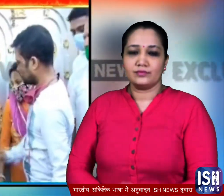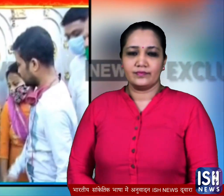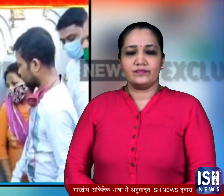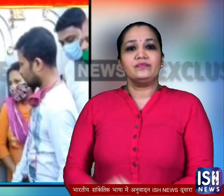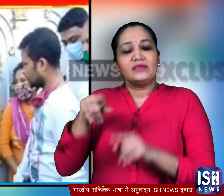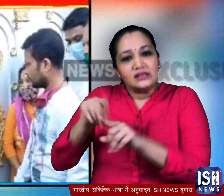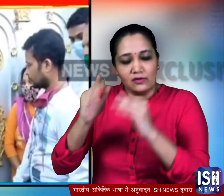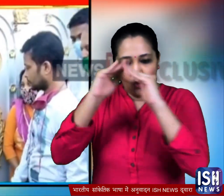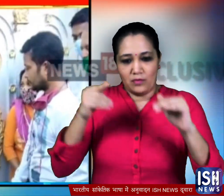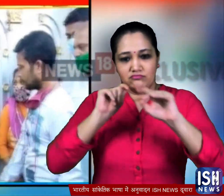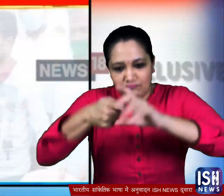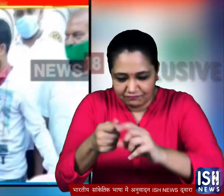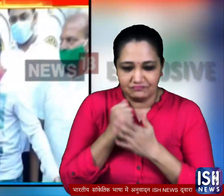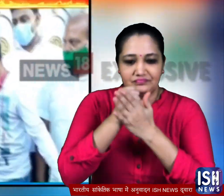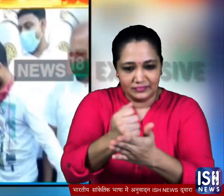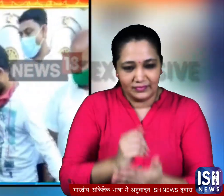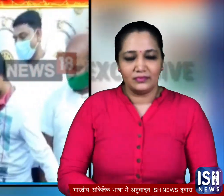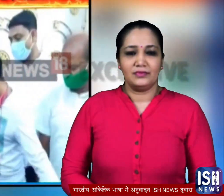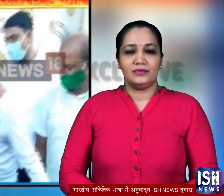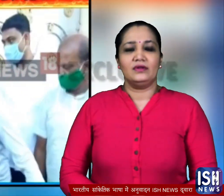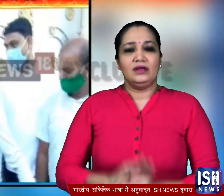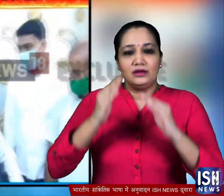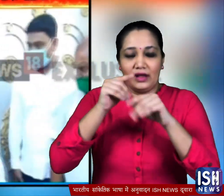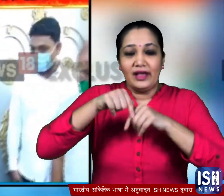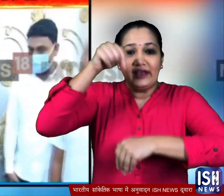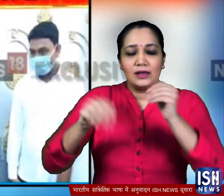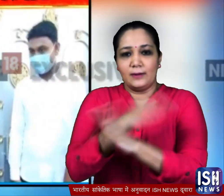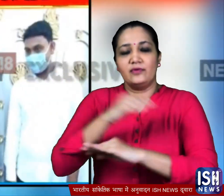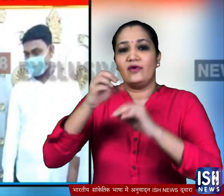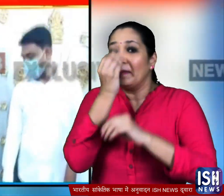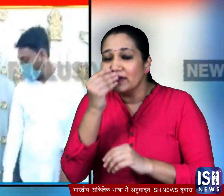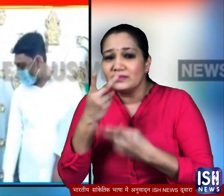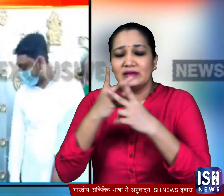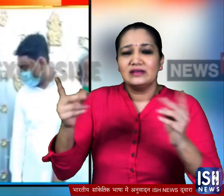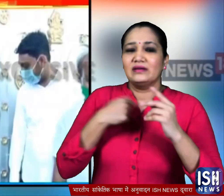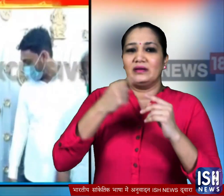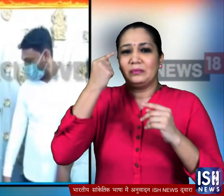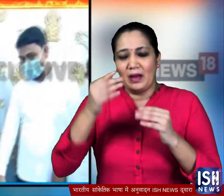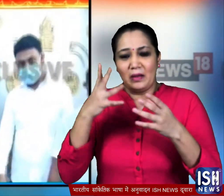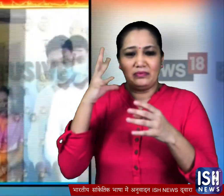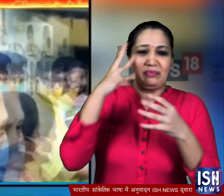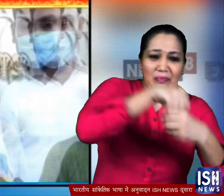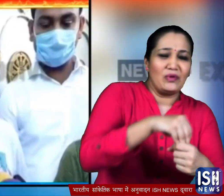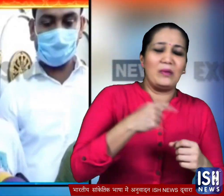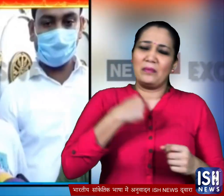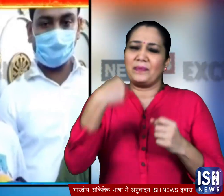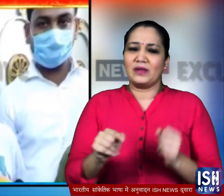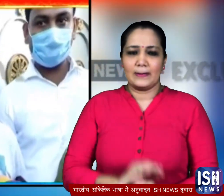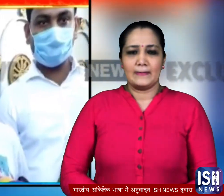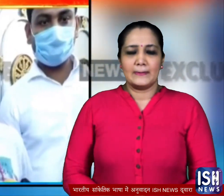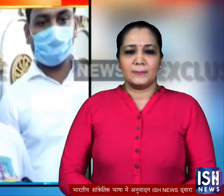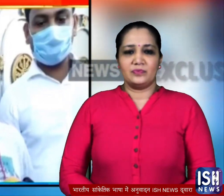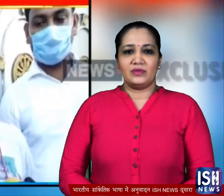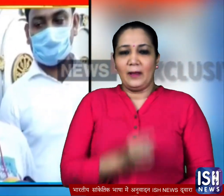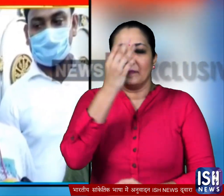खुद ही उन लोगों के घरों के दरवाजे खोले। यही नहीं, इन लोगों ने चुनाव से पहले बीजेपी में जाने के फैसले को भी बड़ी भूल बताया। अपराध ठीक ना,